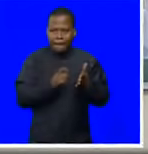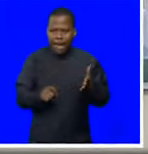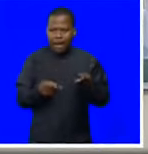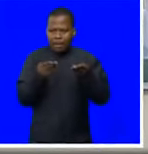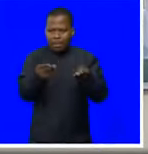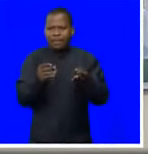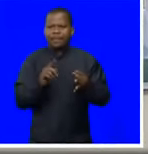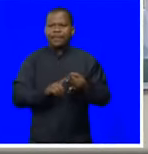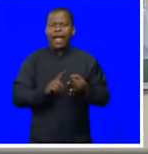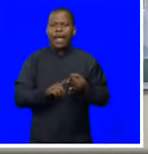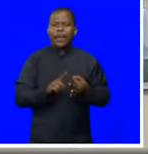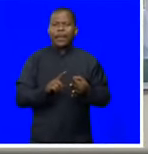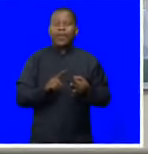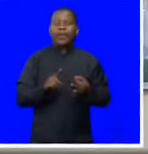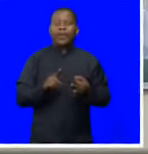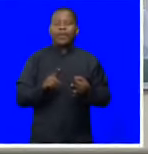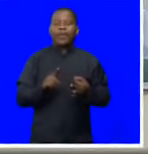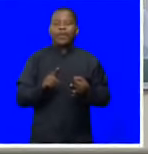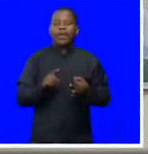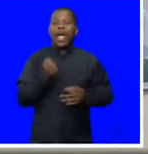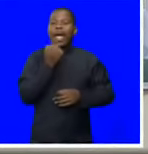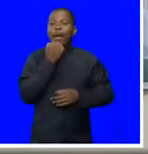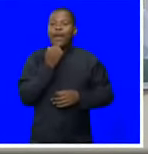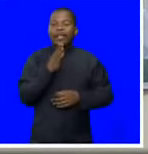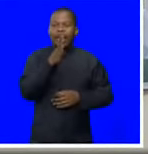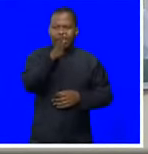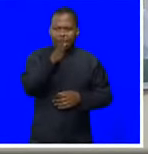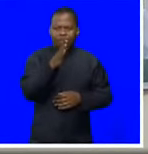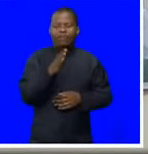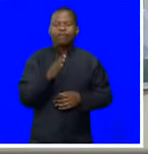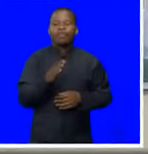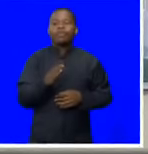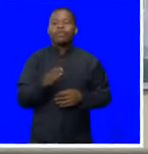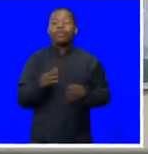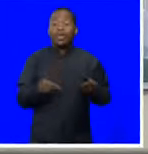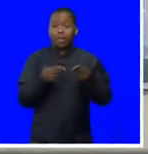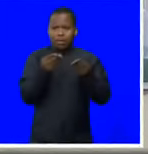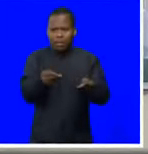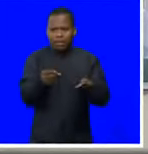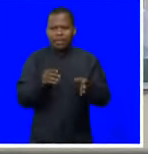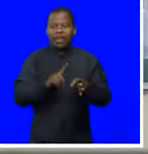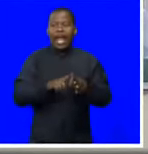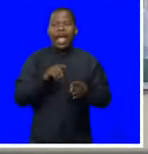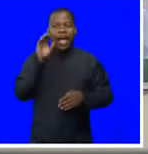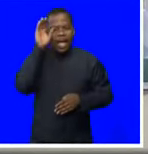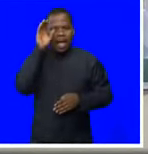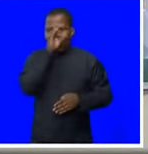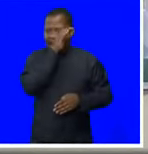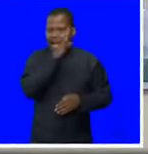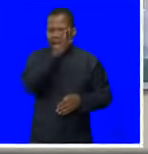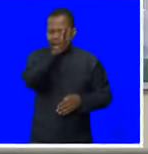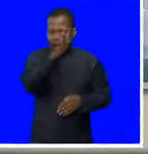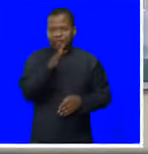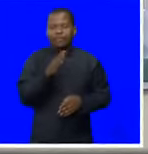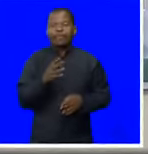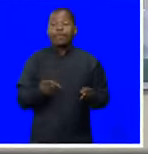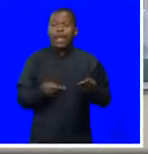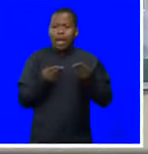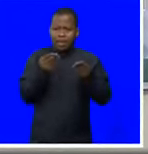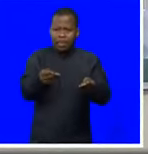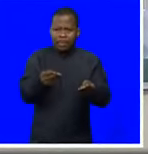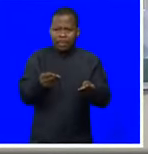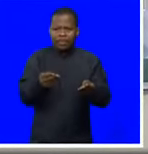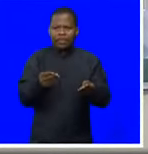ecorrectional services batifaka kamanzini emanzini remand center mangayane ecorrectional staff